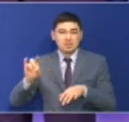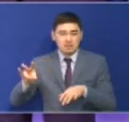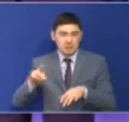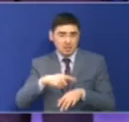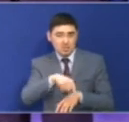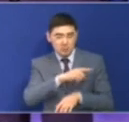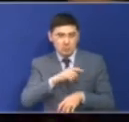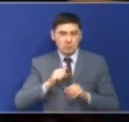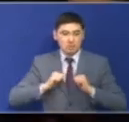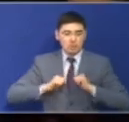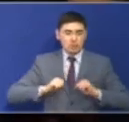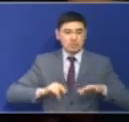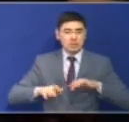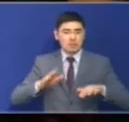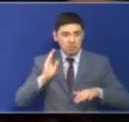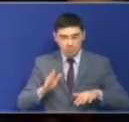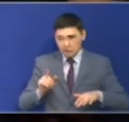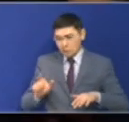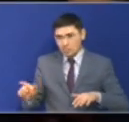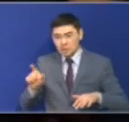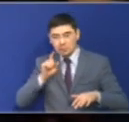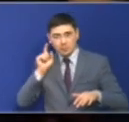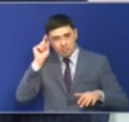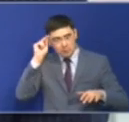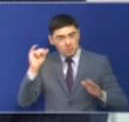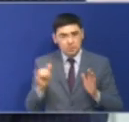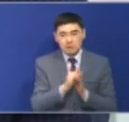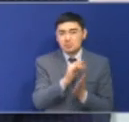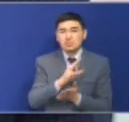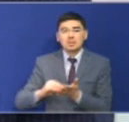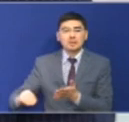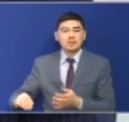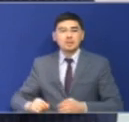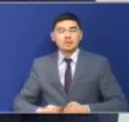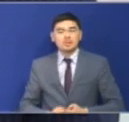ведь их мужество служит примером для подрастающего поколения.